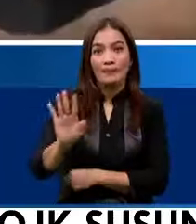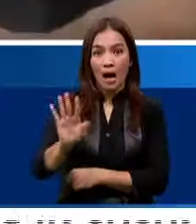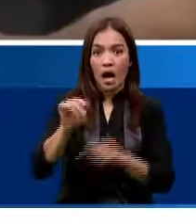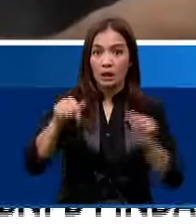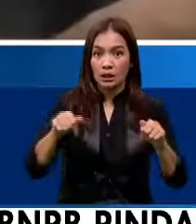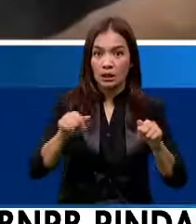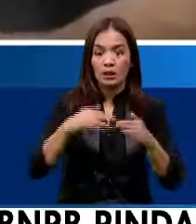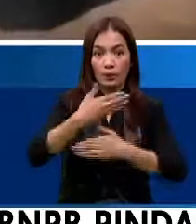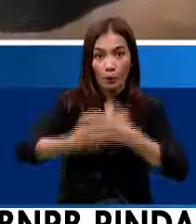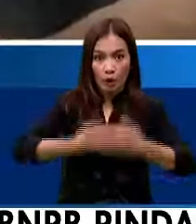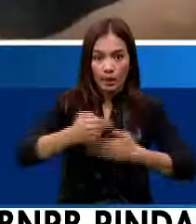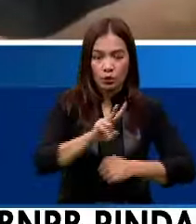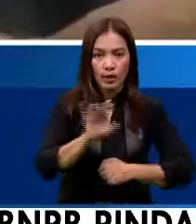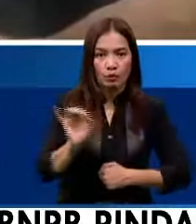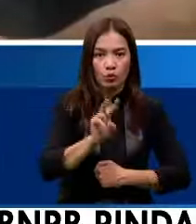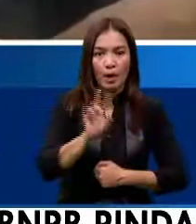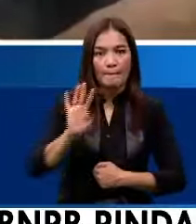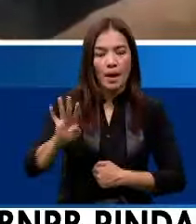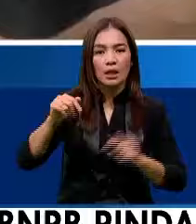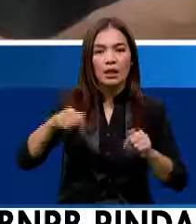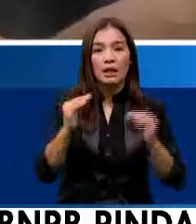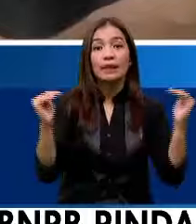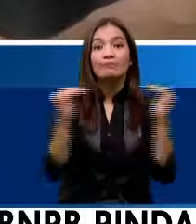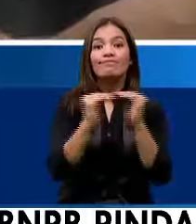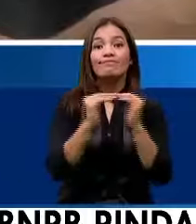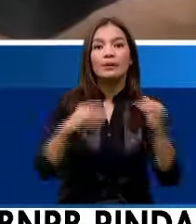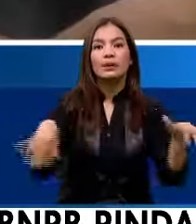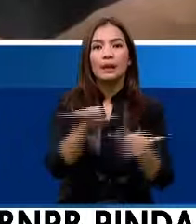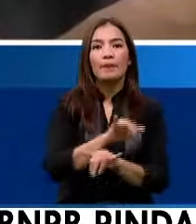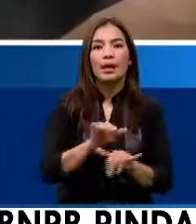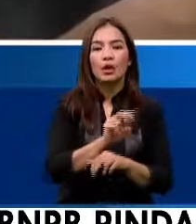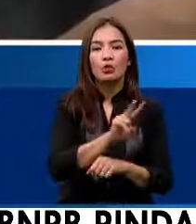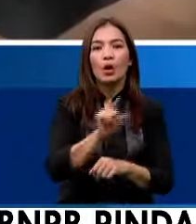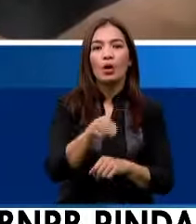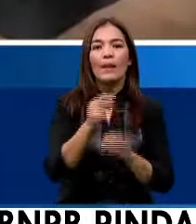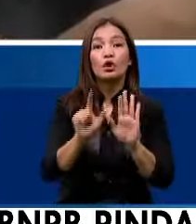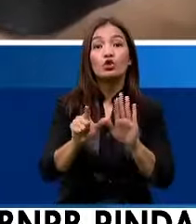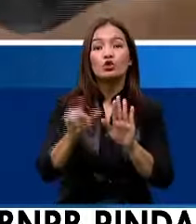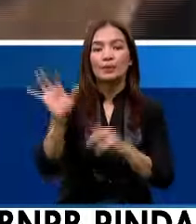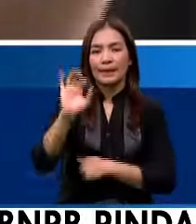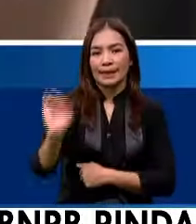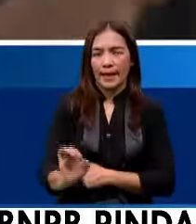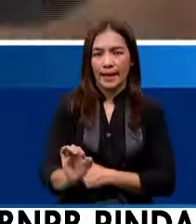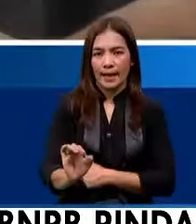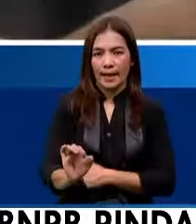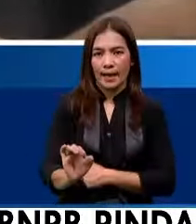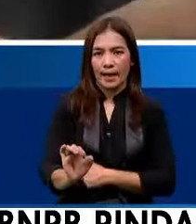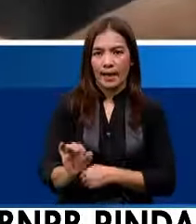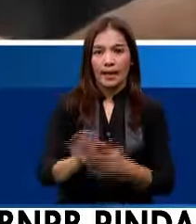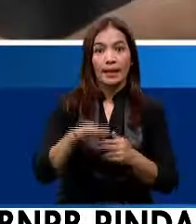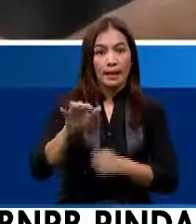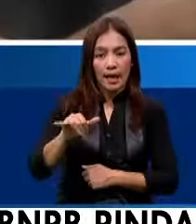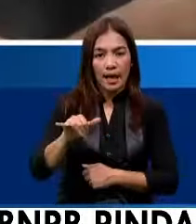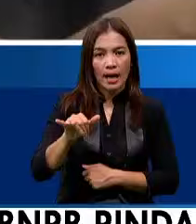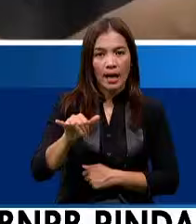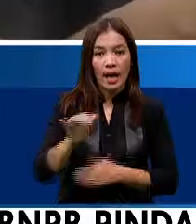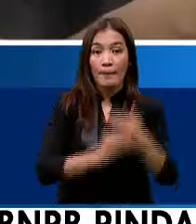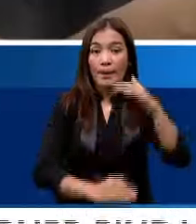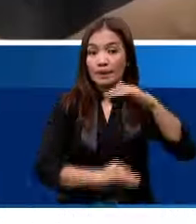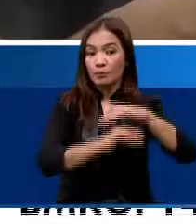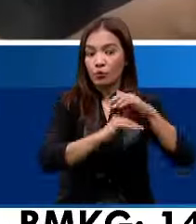ya 2025 nanti Nah itu setara dengan berapa persen 2,7 sampai 2,9% deficit Which is almost breaching eh Maximum